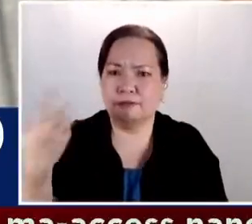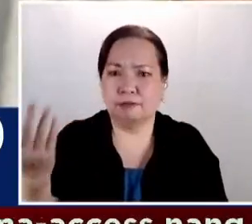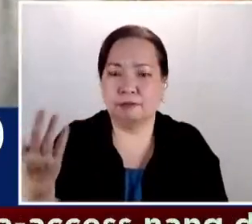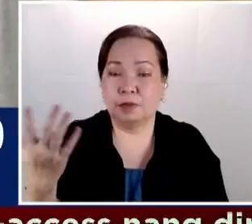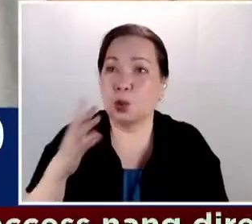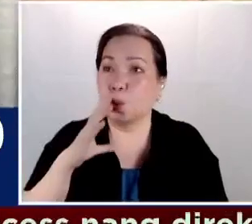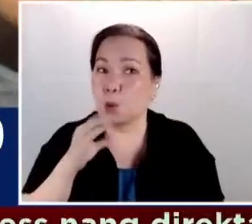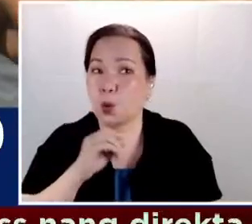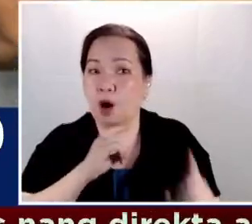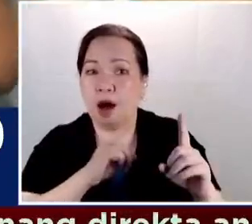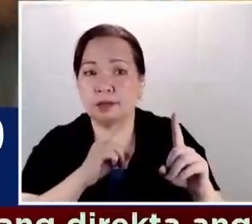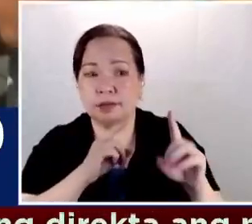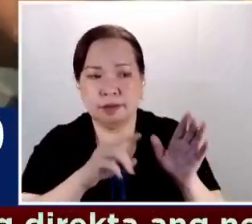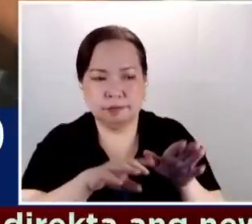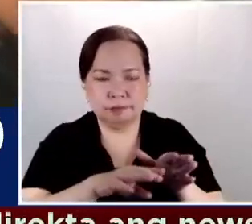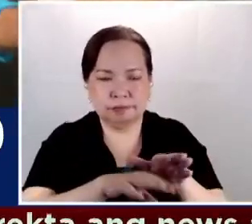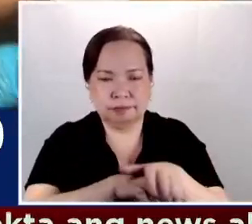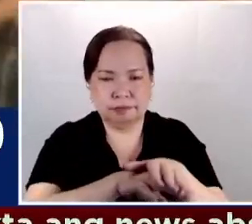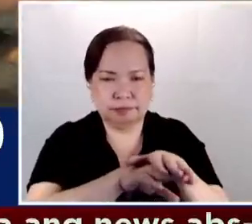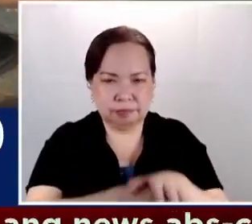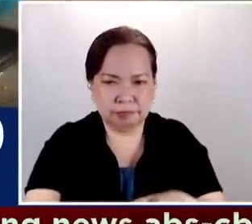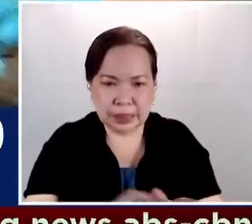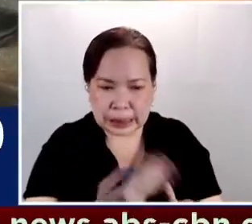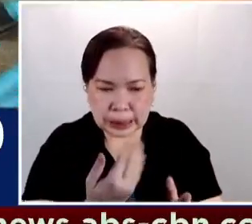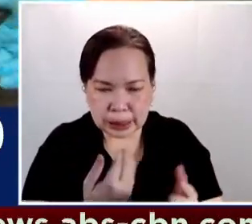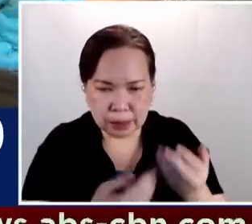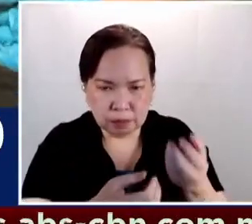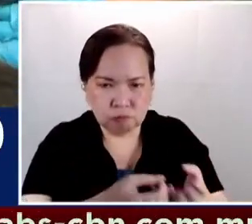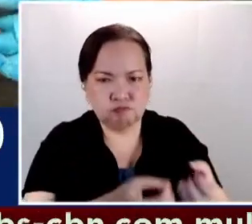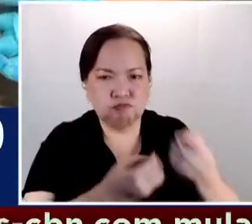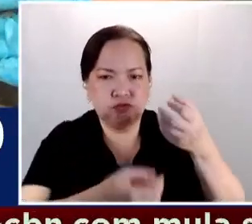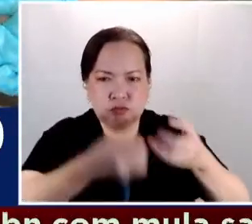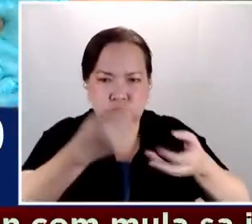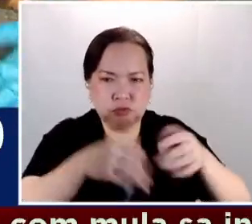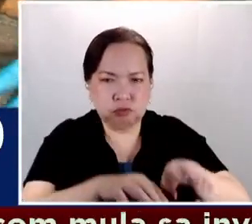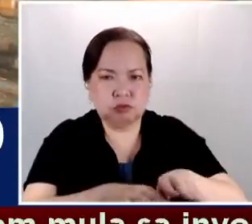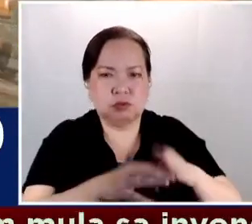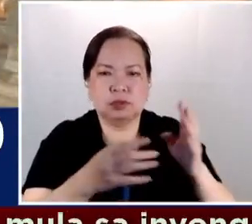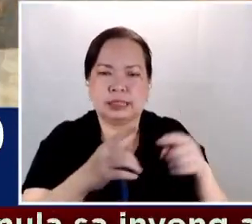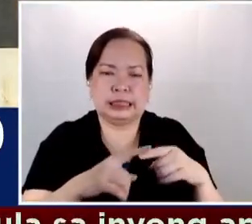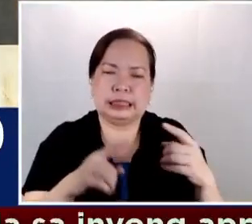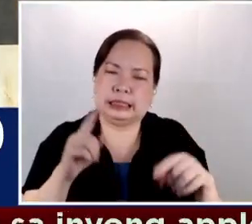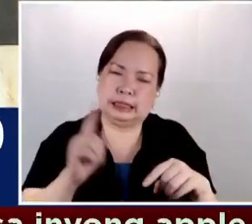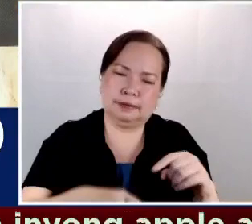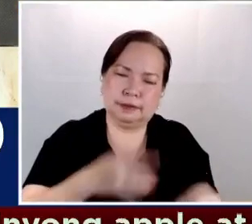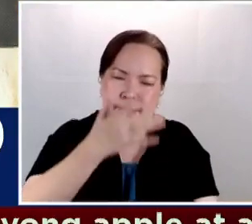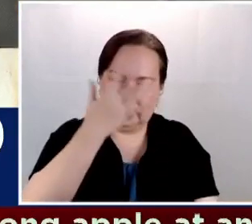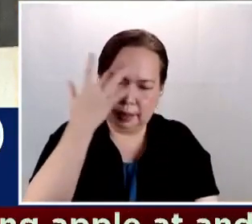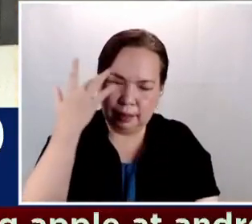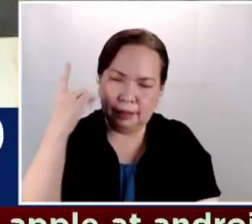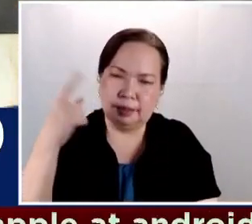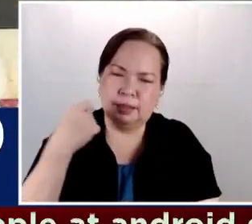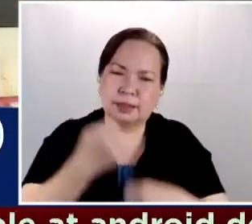sa paghukay, hindi mababaon sa limot ang laban ng hustisya para kay Kian at iba pang